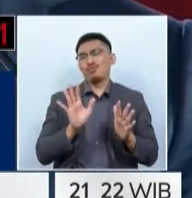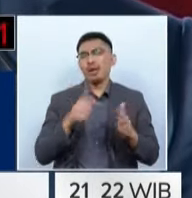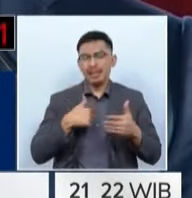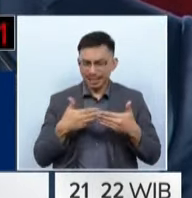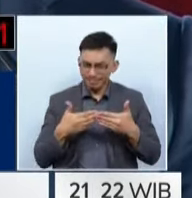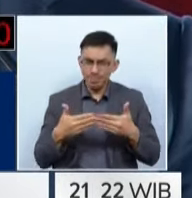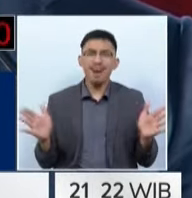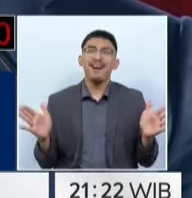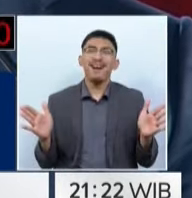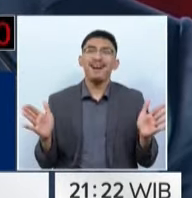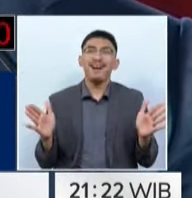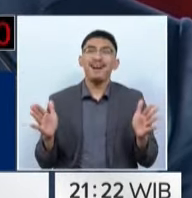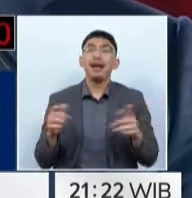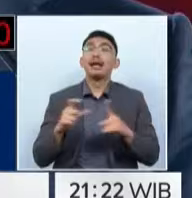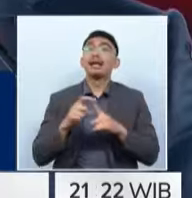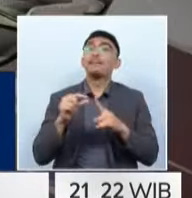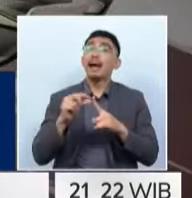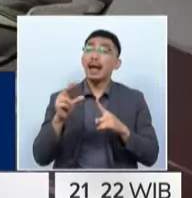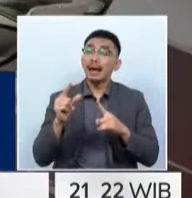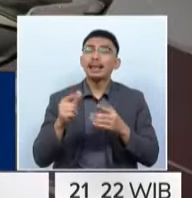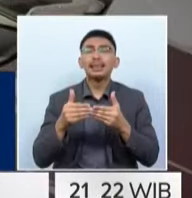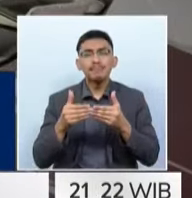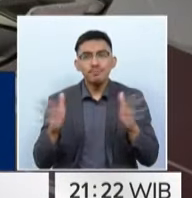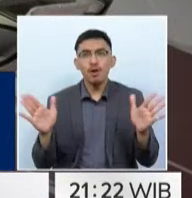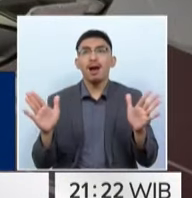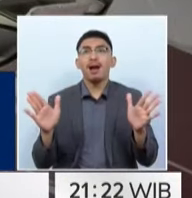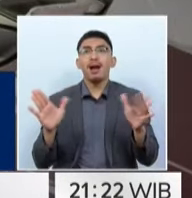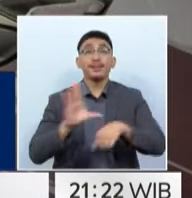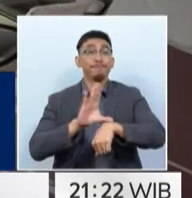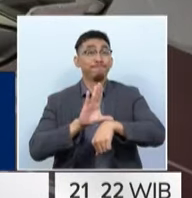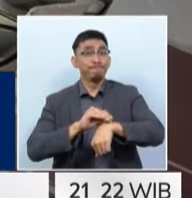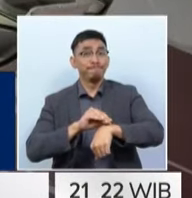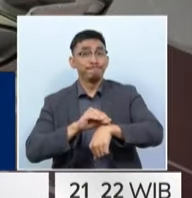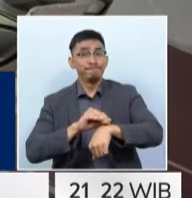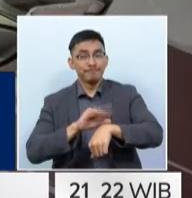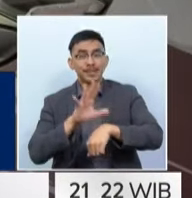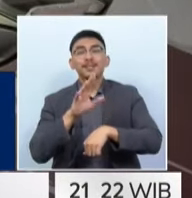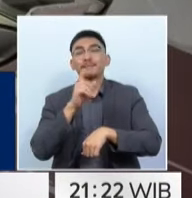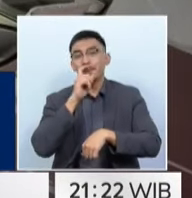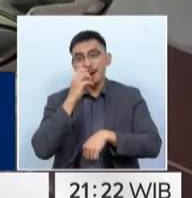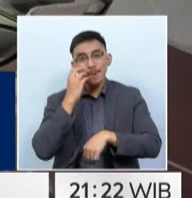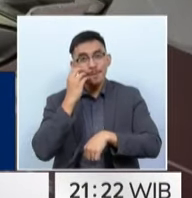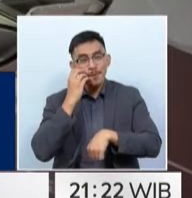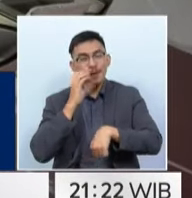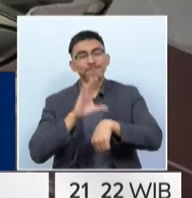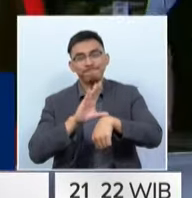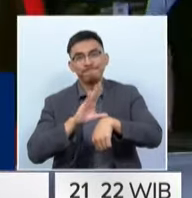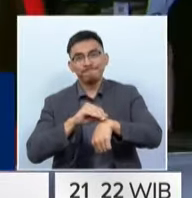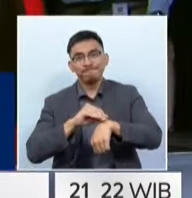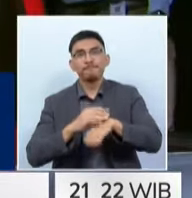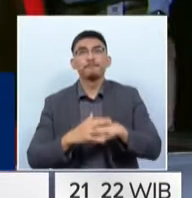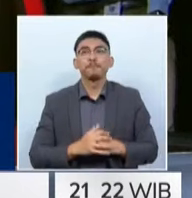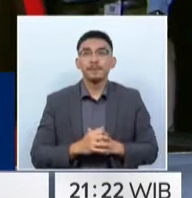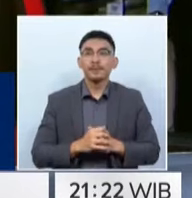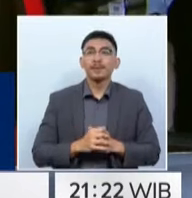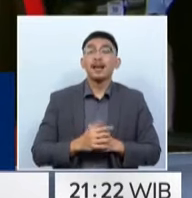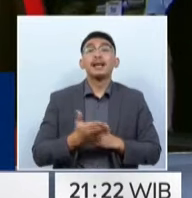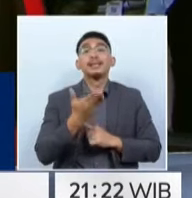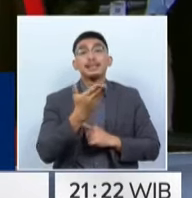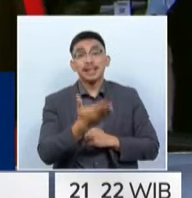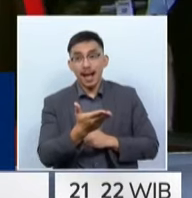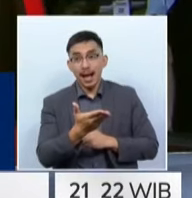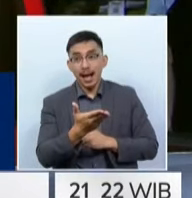terbuka baik waktunya habis waktuis waktu habis Pak Prabowo waktu habis kami persilakan pak mohon